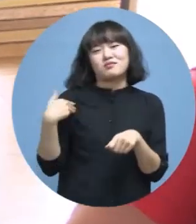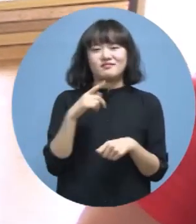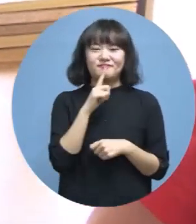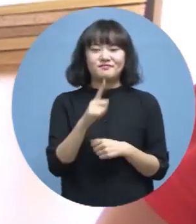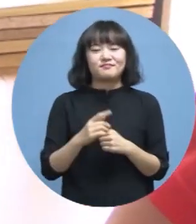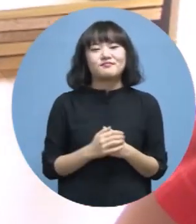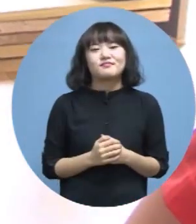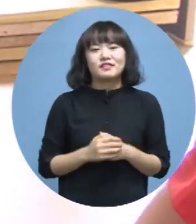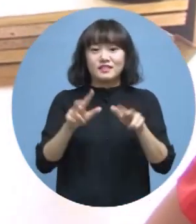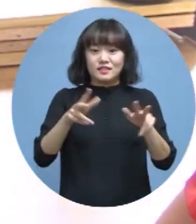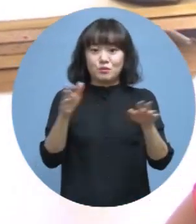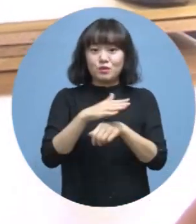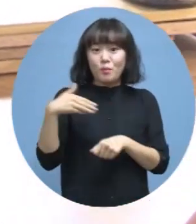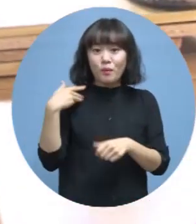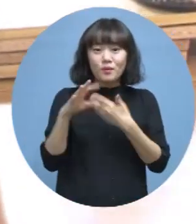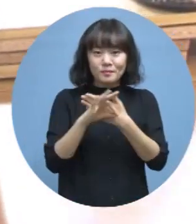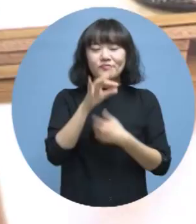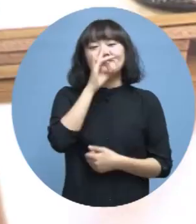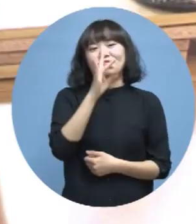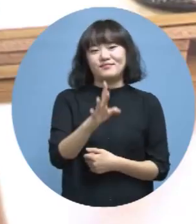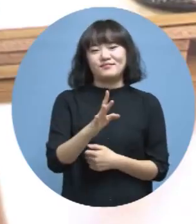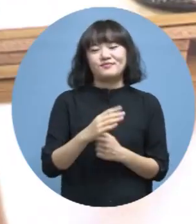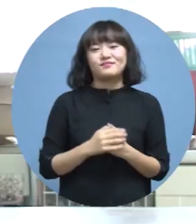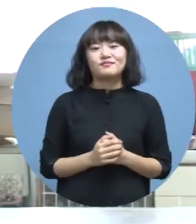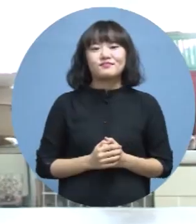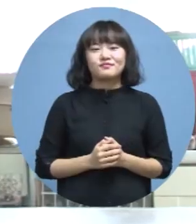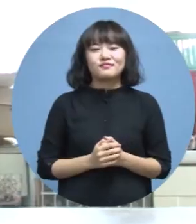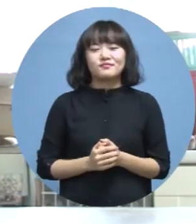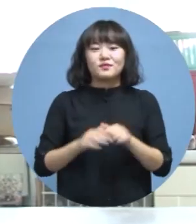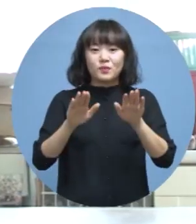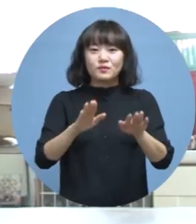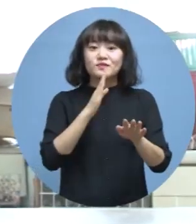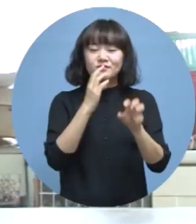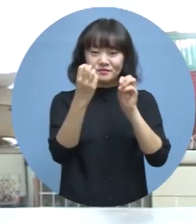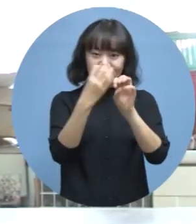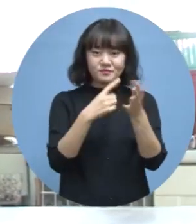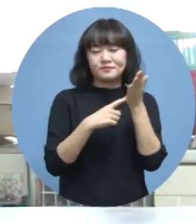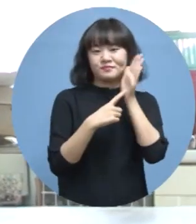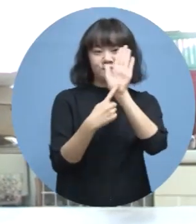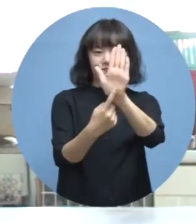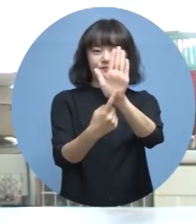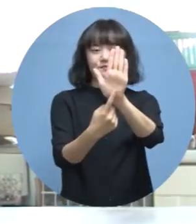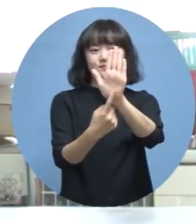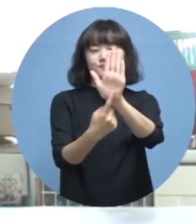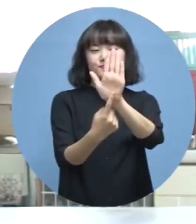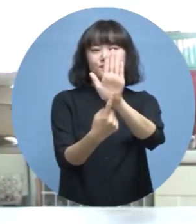생각해보겠다. 우리 친구 이제부터 모르면 앙 돼요. 정답을 공개합니다.